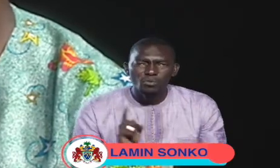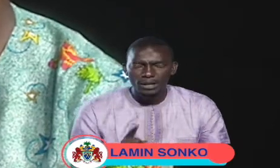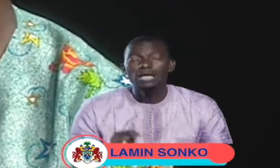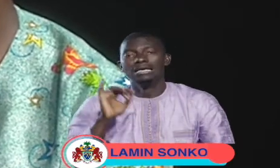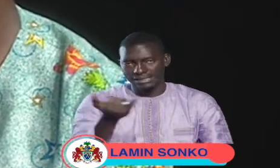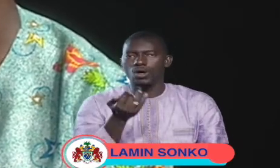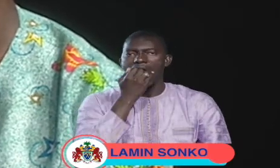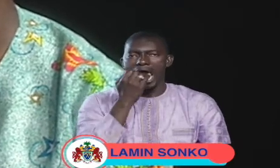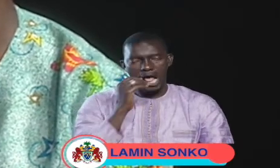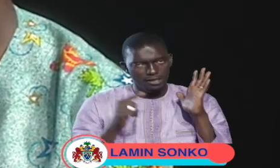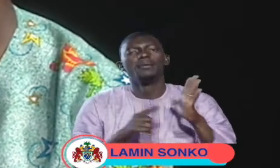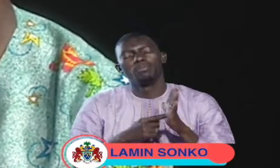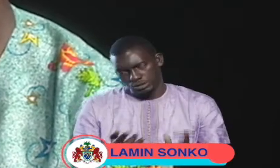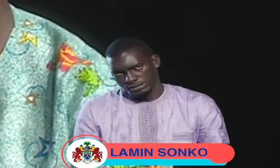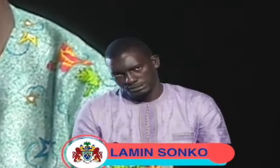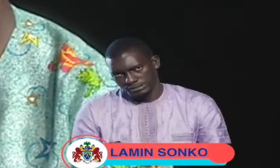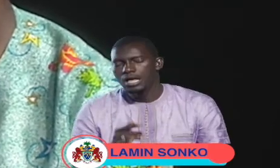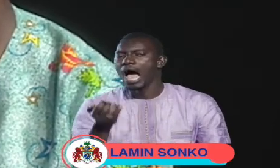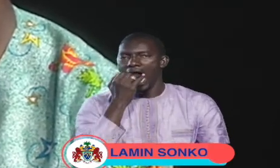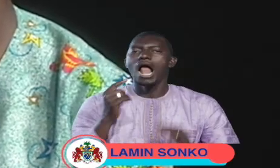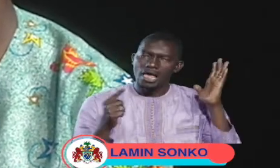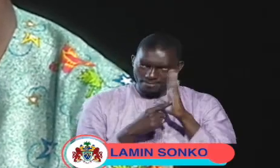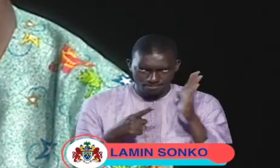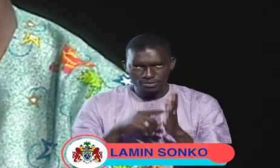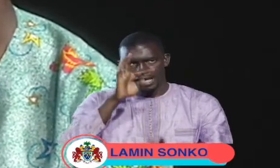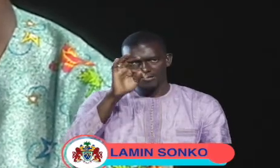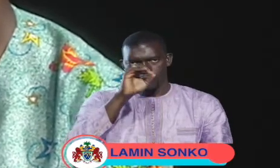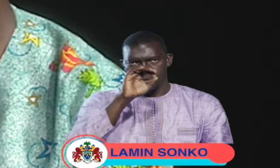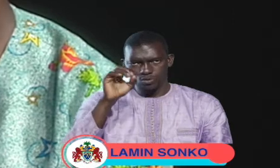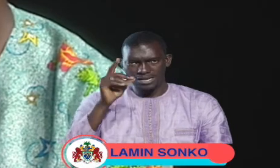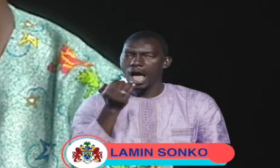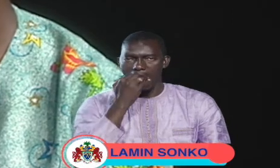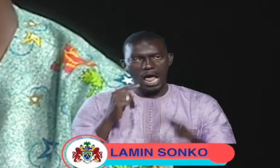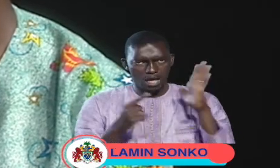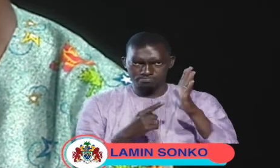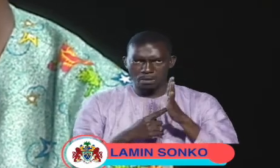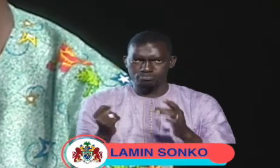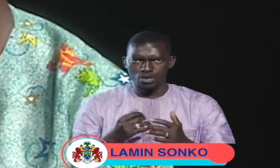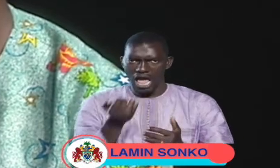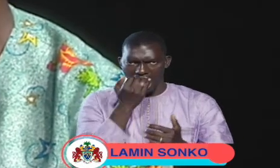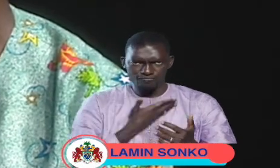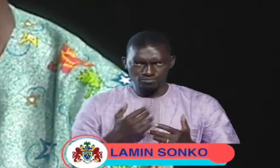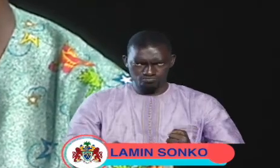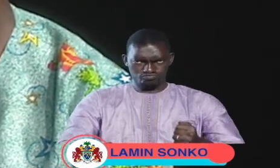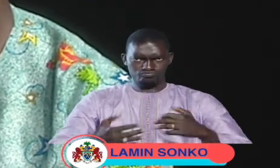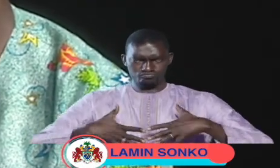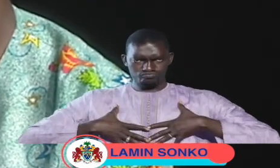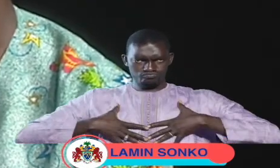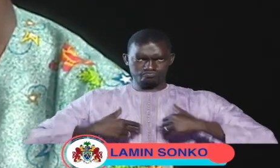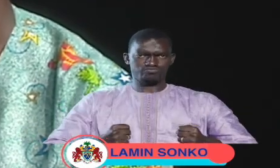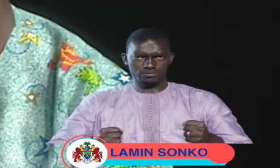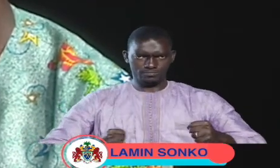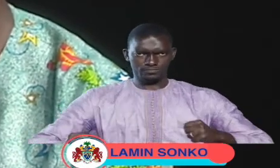solo ci suñu dindi té amna mana trop ni léga daf ñu jox katan pour ñu mëna am wër bi